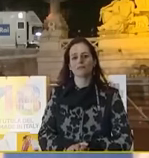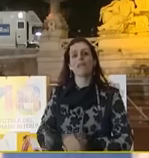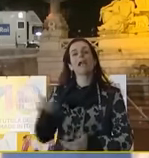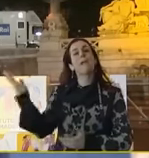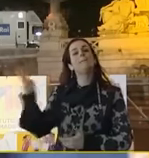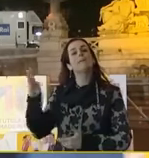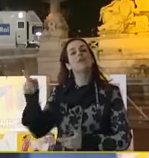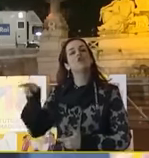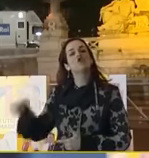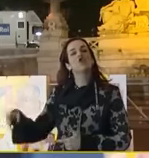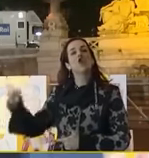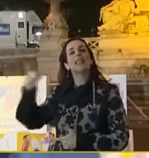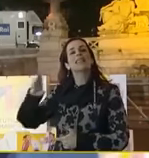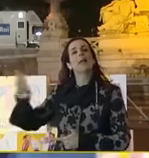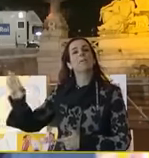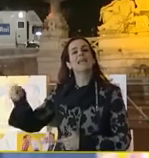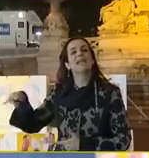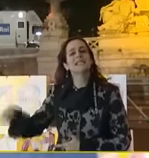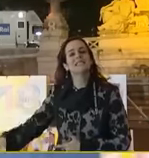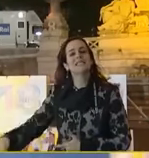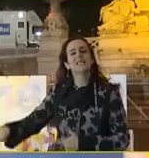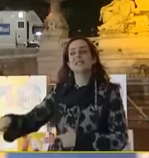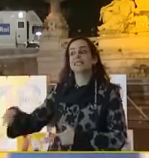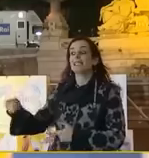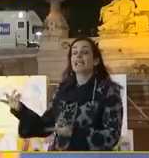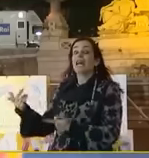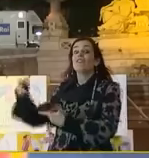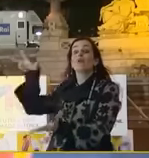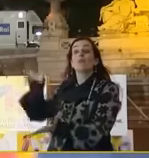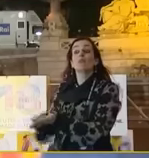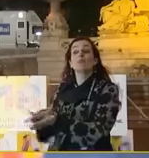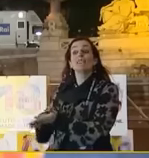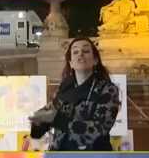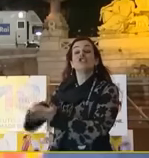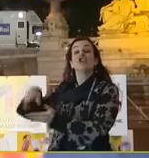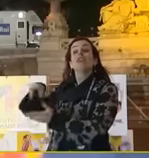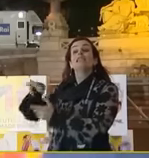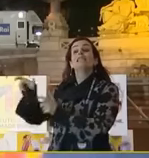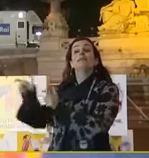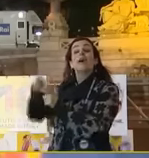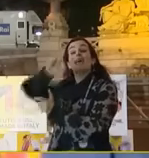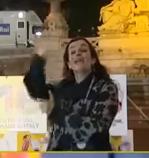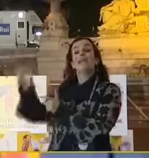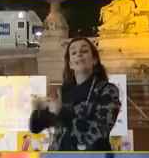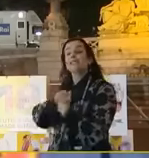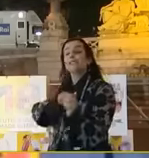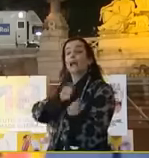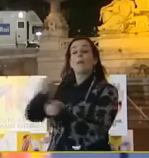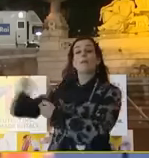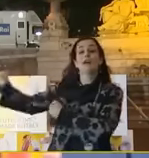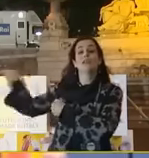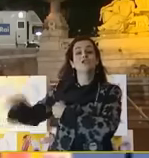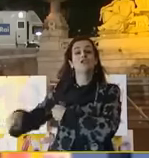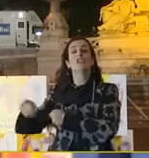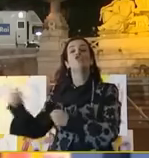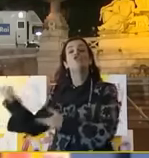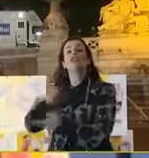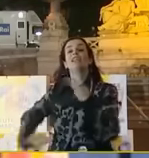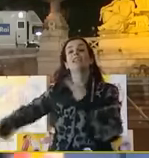Berlusconi e De Benedetti, che hanno promesso di abbandonare il paese, stanno già su internet a cercare un low cost per andarsene fuori da sto